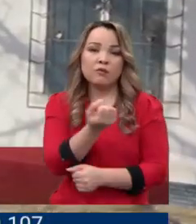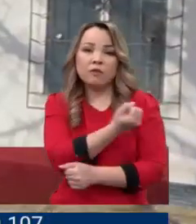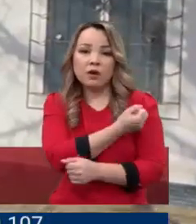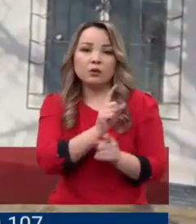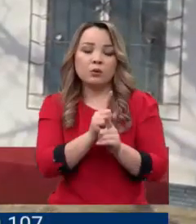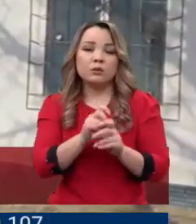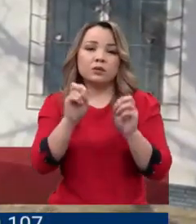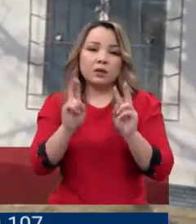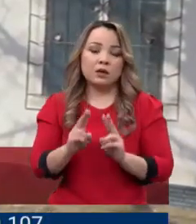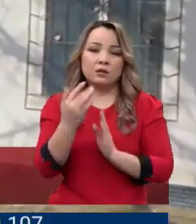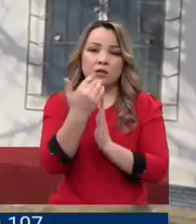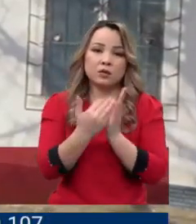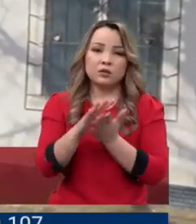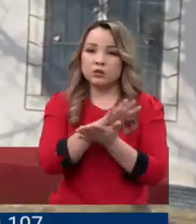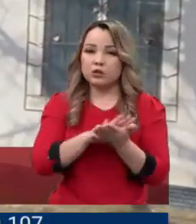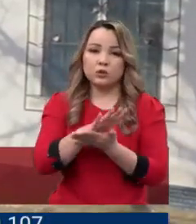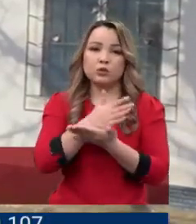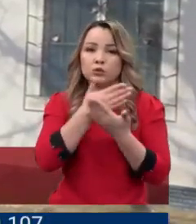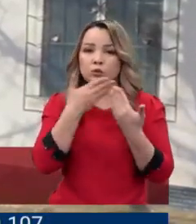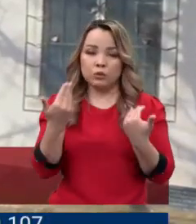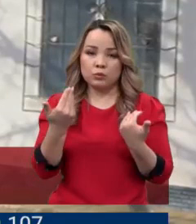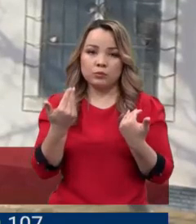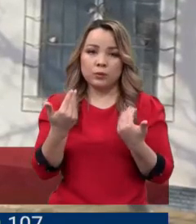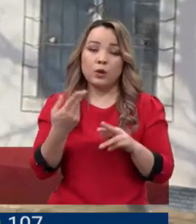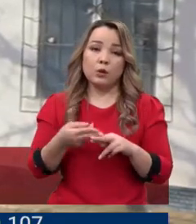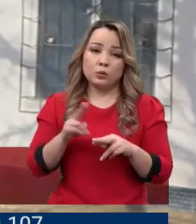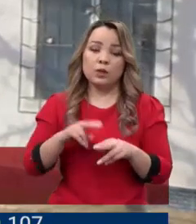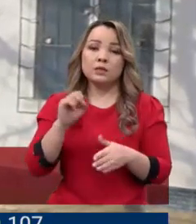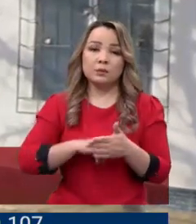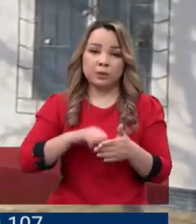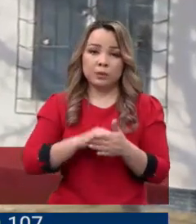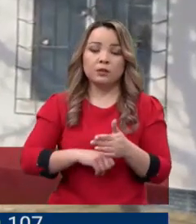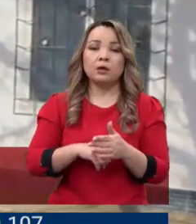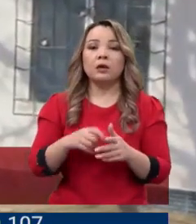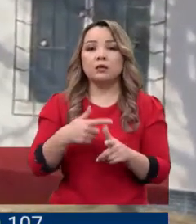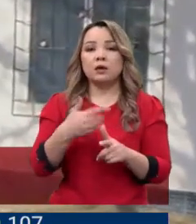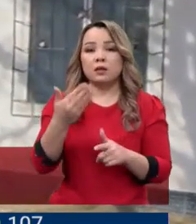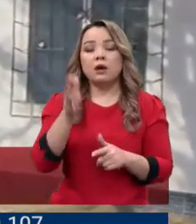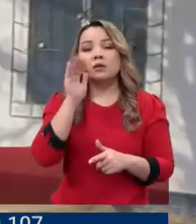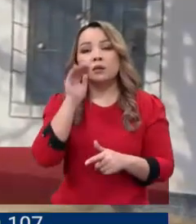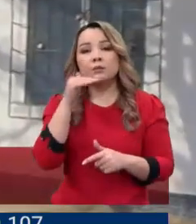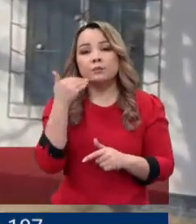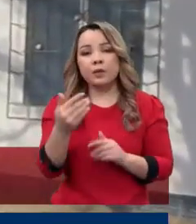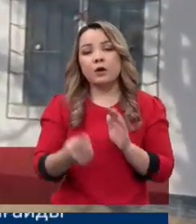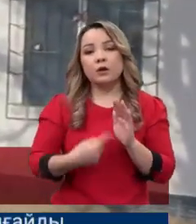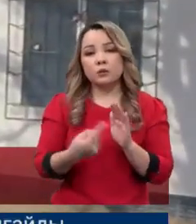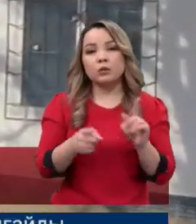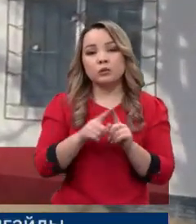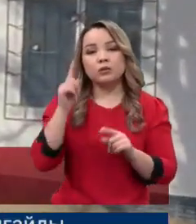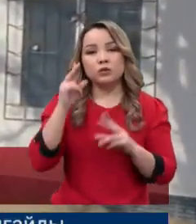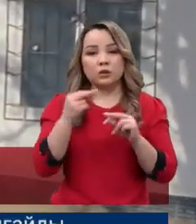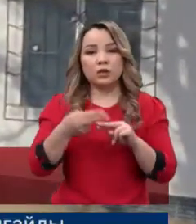вакцинациялау туралы мәліметтері тағы да жоқ. Сол себептен аталған итті қаңғыбас деп